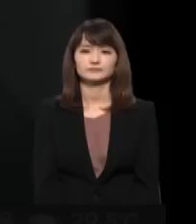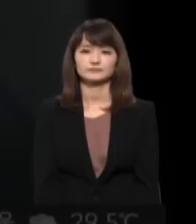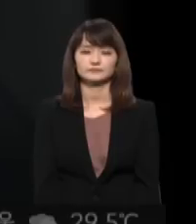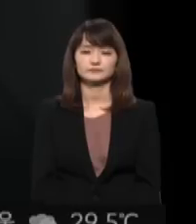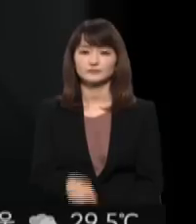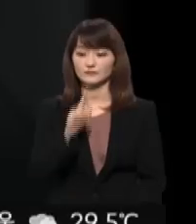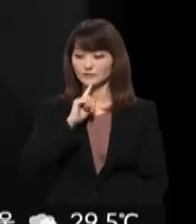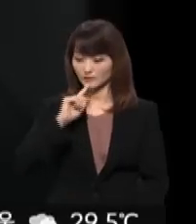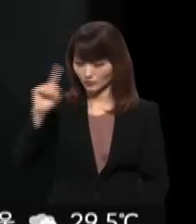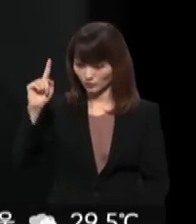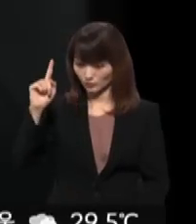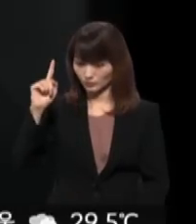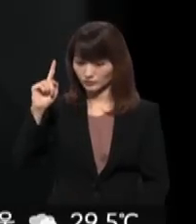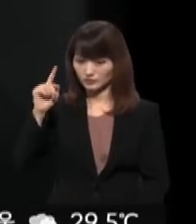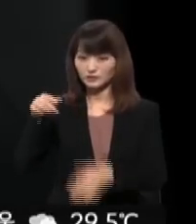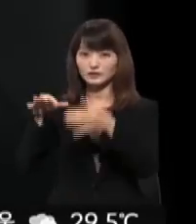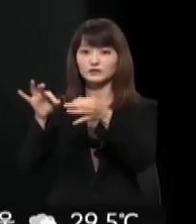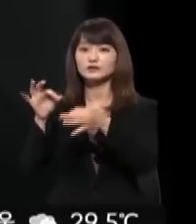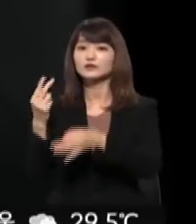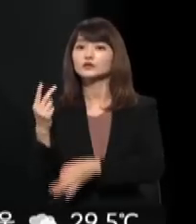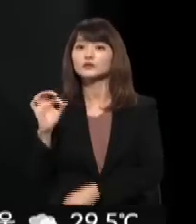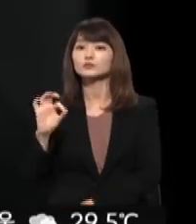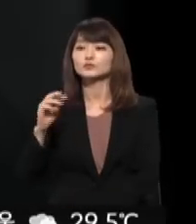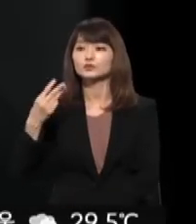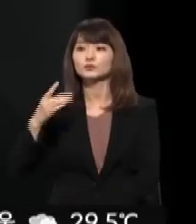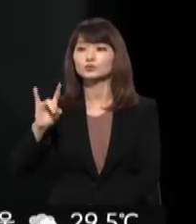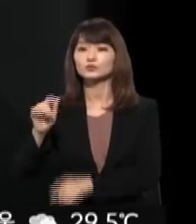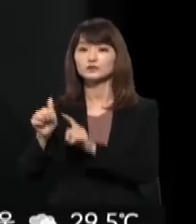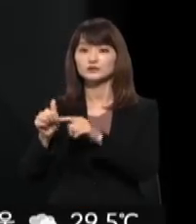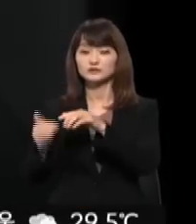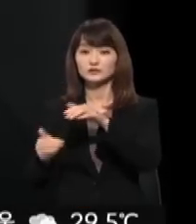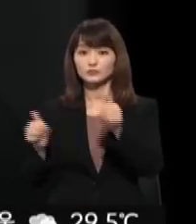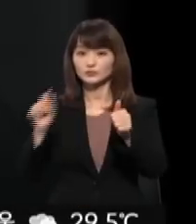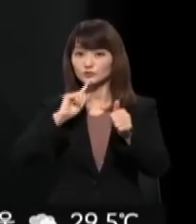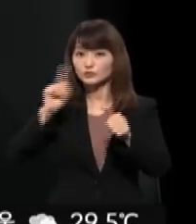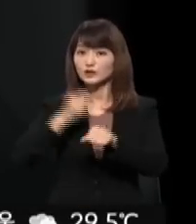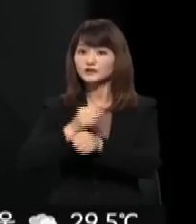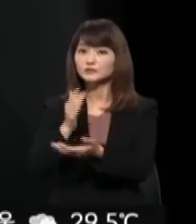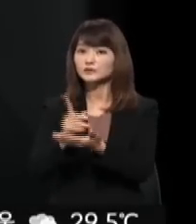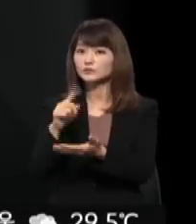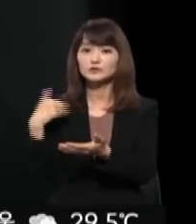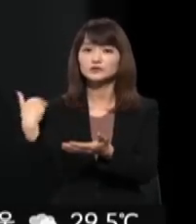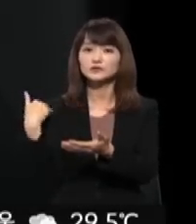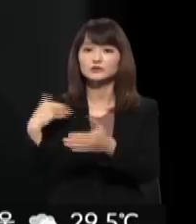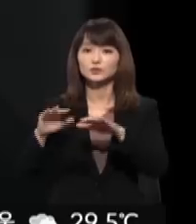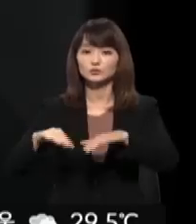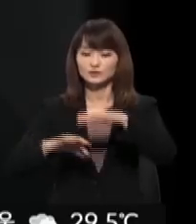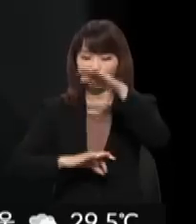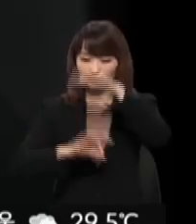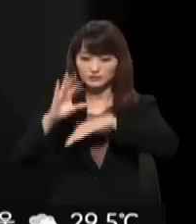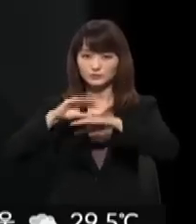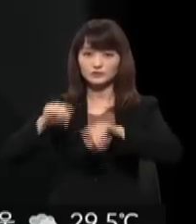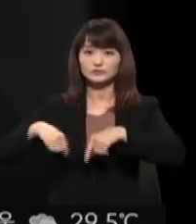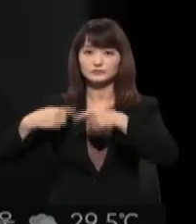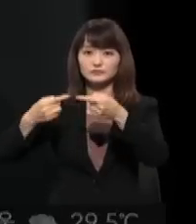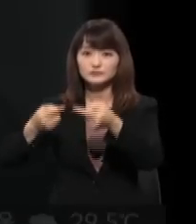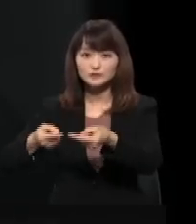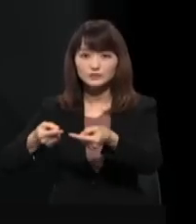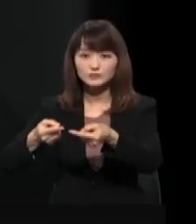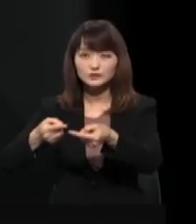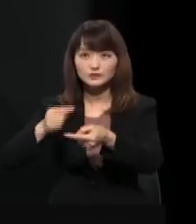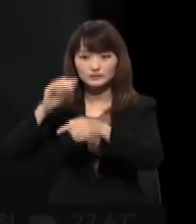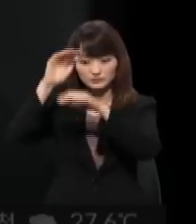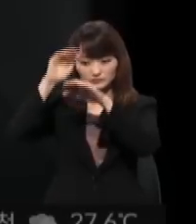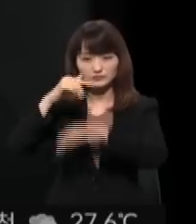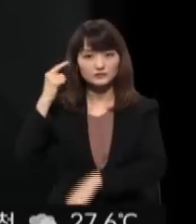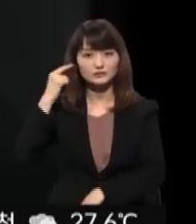김용태 최고위원 같은 경우에 법적 대응을 할진 않을지 모르겠지만 오늘 아침 방송 나와서 얘기하는 거 들어보니까 아직 뭐 하진 않았는데